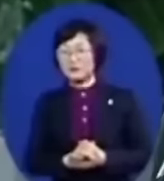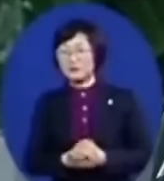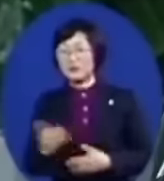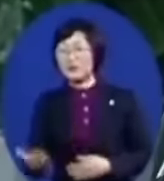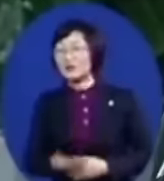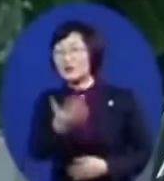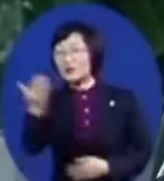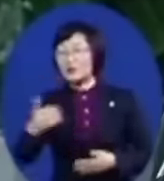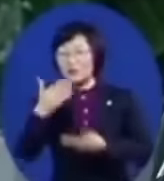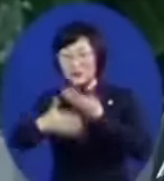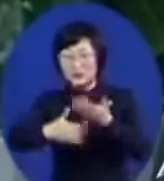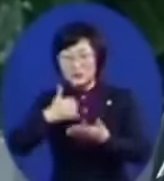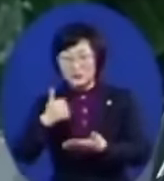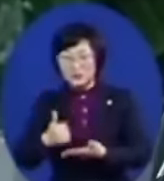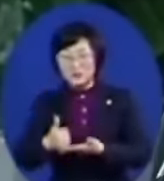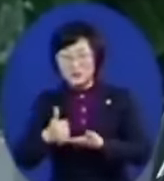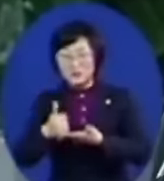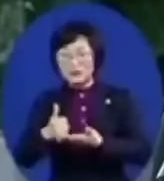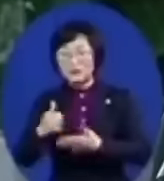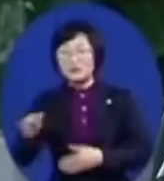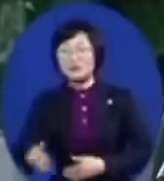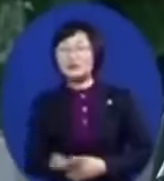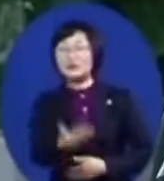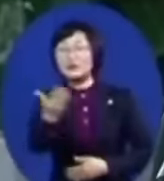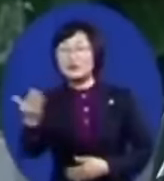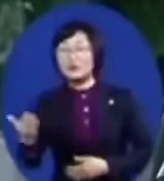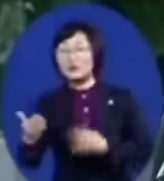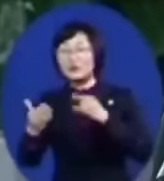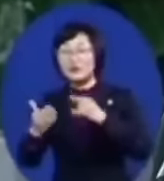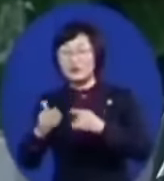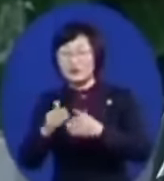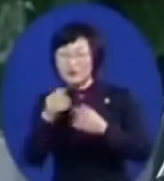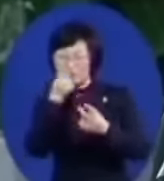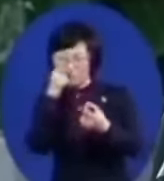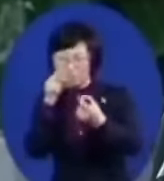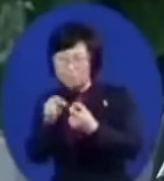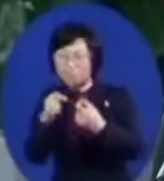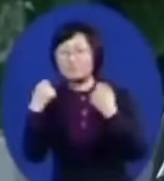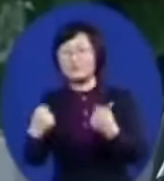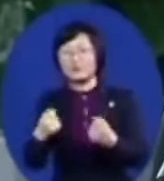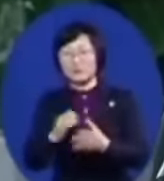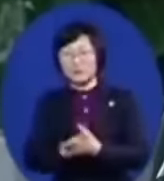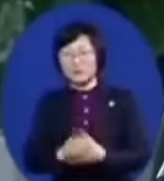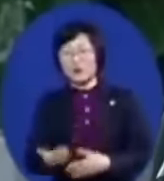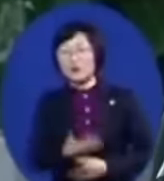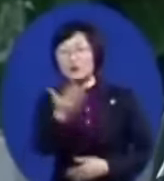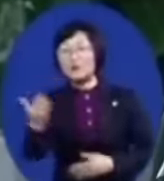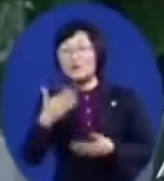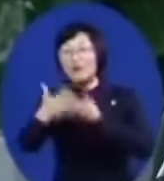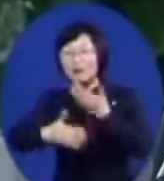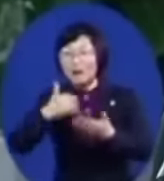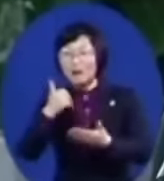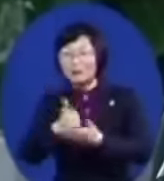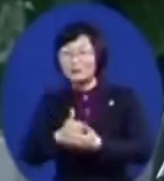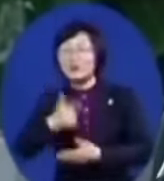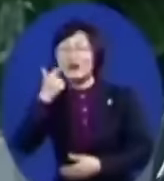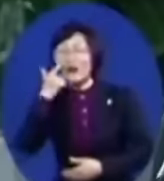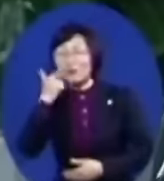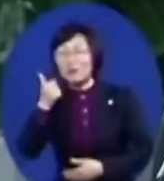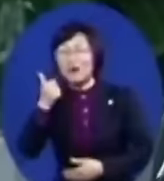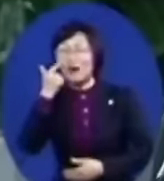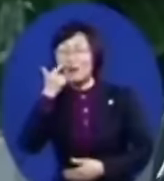여러분 하나님은 여러분에게 지극히 가차이 계십니다. 여러분 하나님을 아빠